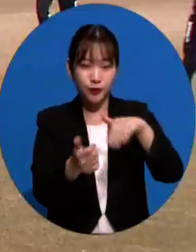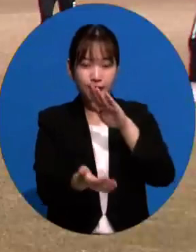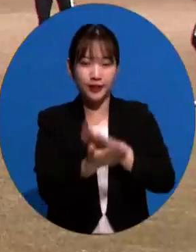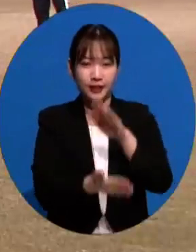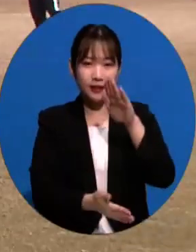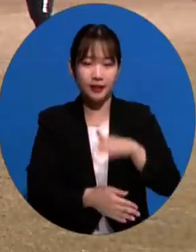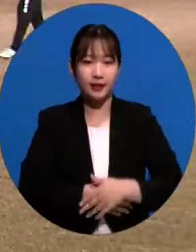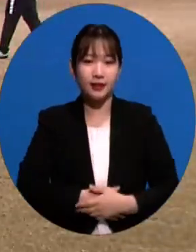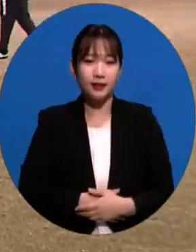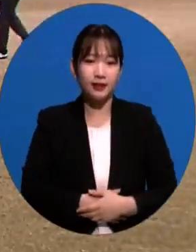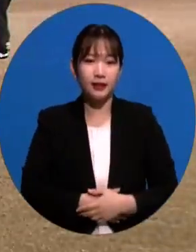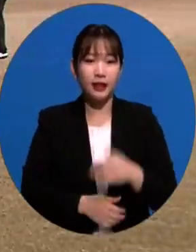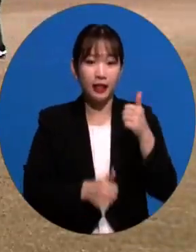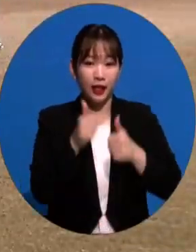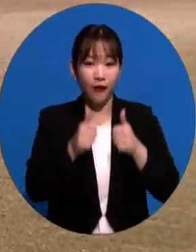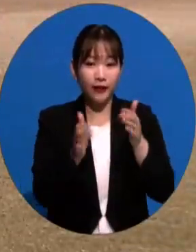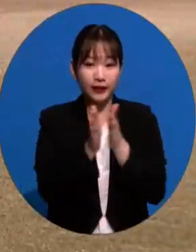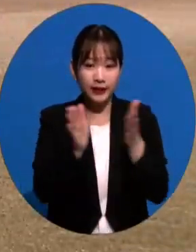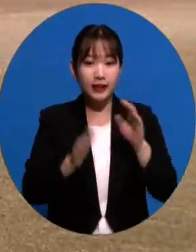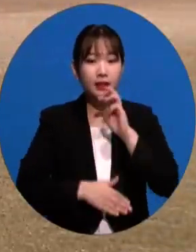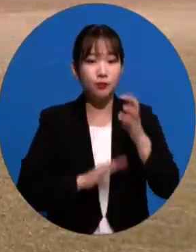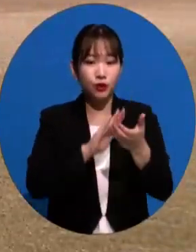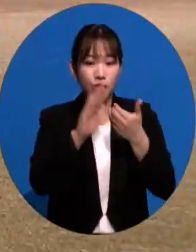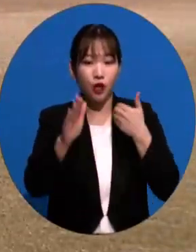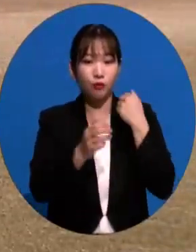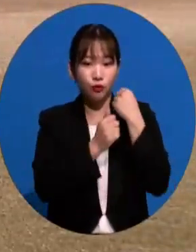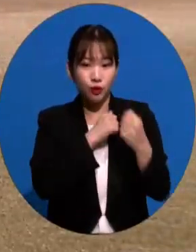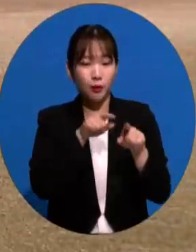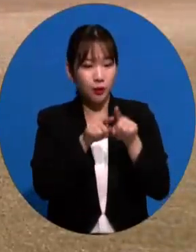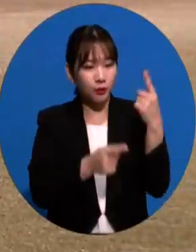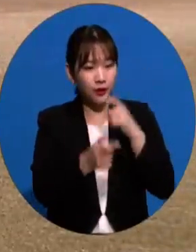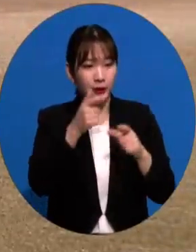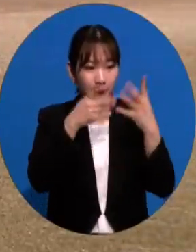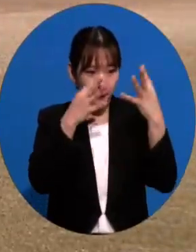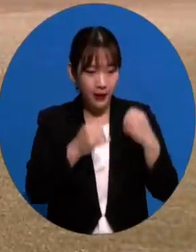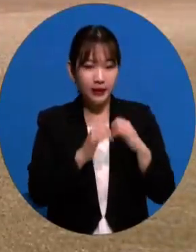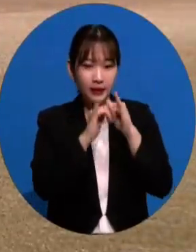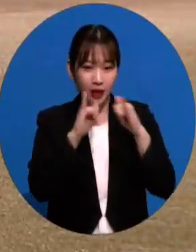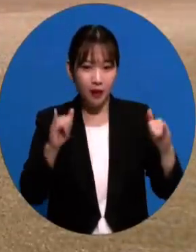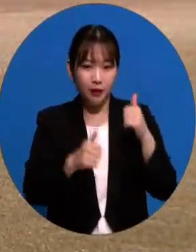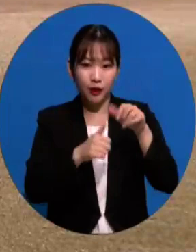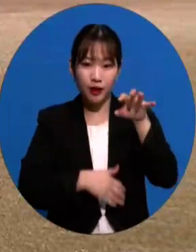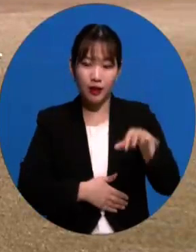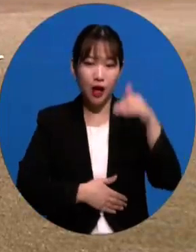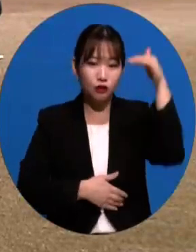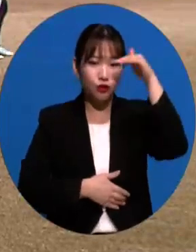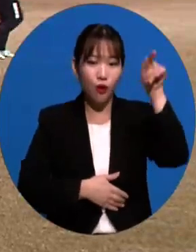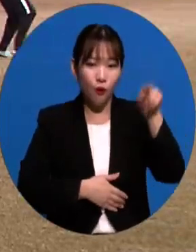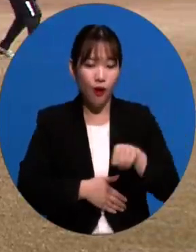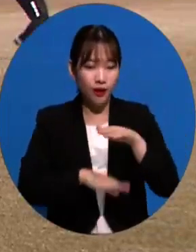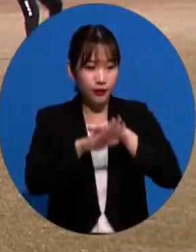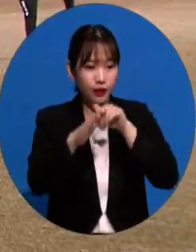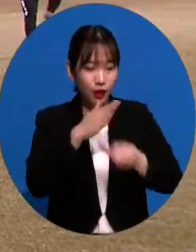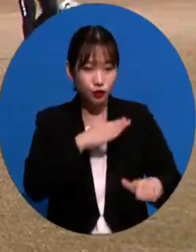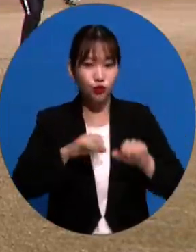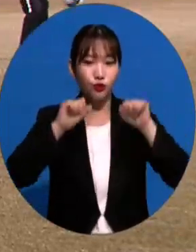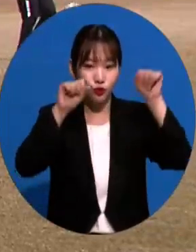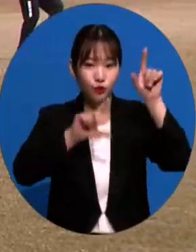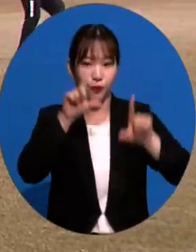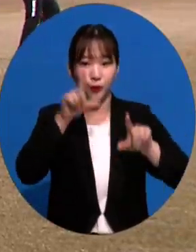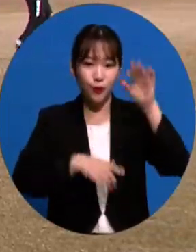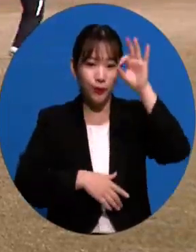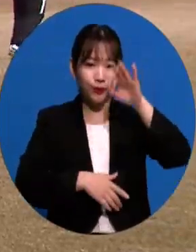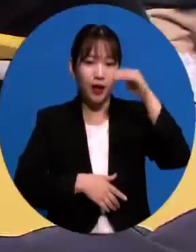더했습니다. 경기 시간 30분 전인데도 평소보다 많은 관중들이 이곳 경기장을 찾아 선수들 몸푸는 모습을